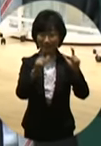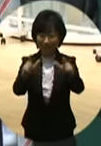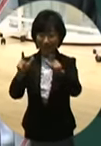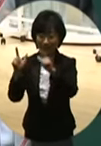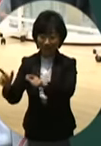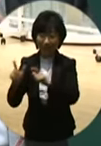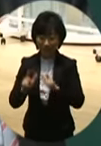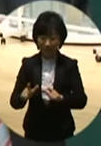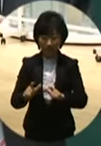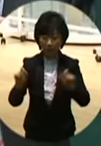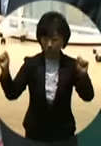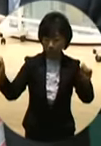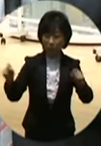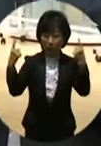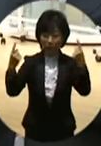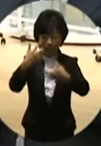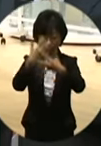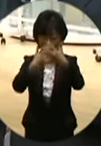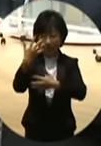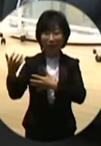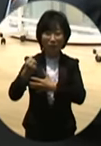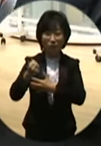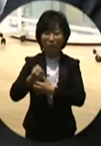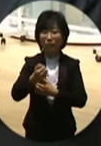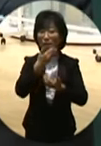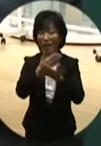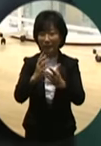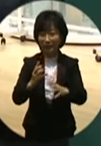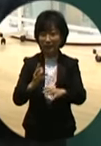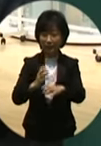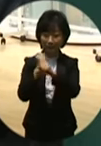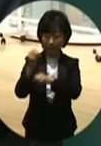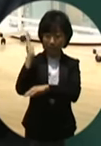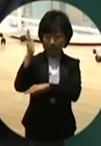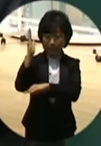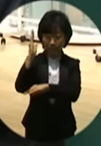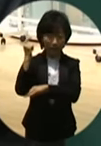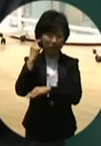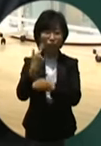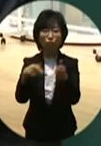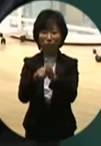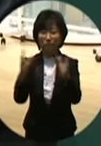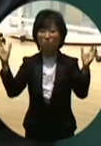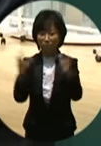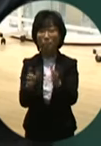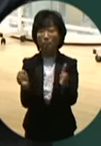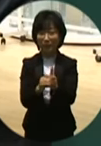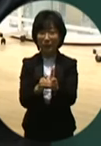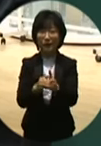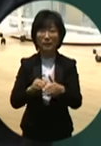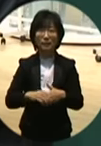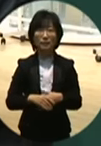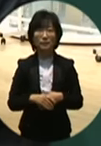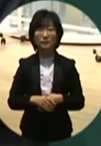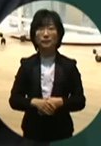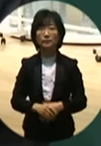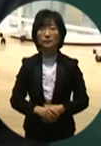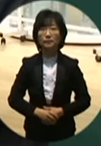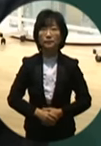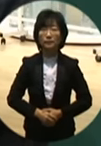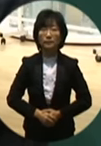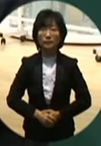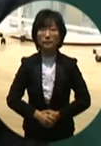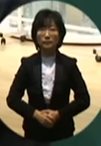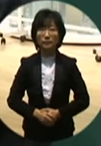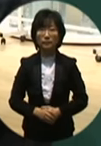핵심 모이는 겁니다 지금. And that is why we gather in this core meeting all over the country and the world through the broadcasting system. 예, 더